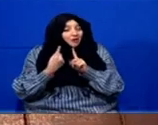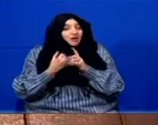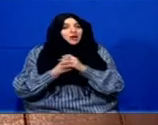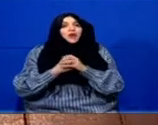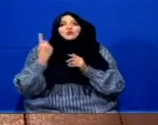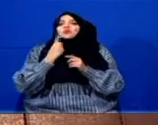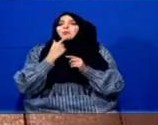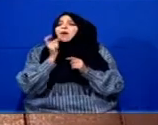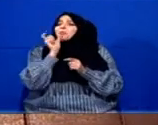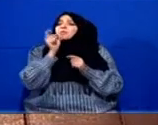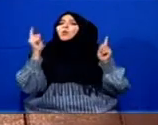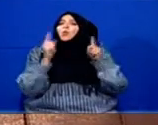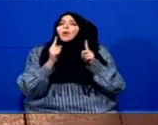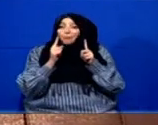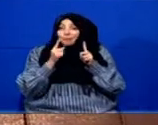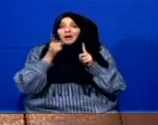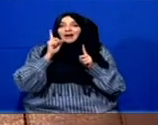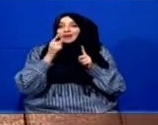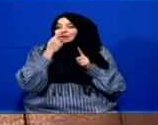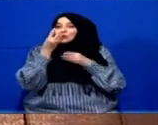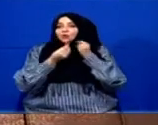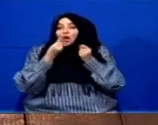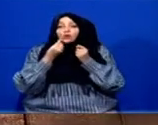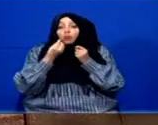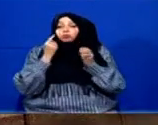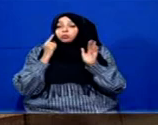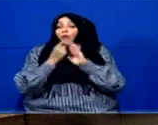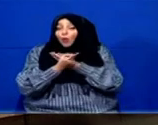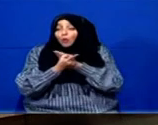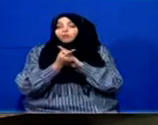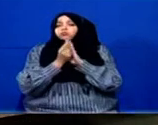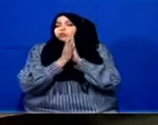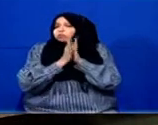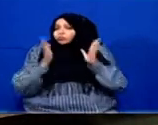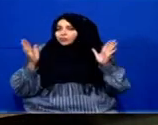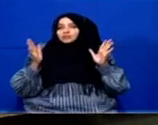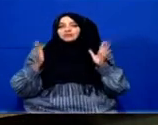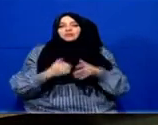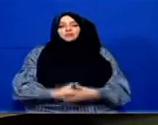مبناها صغير ولكن معناها عميق